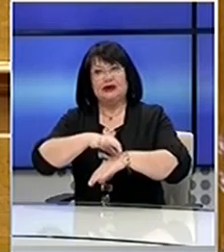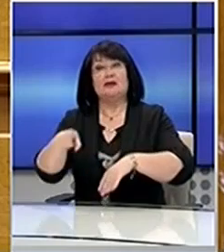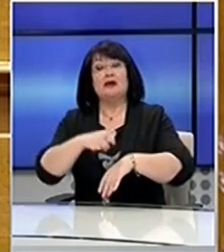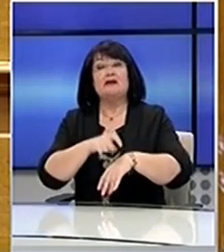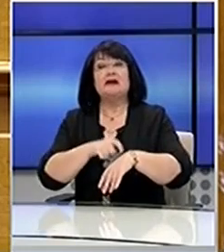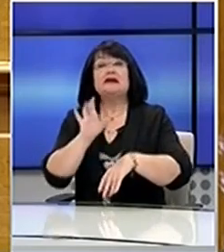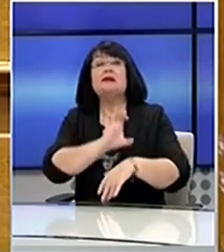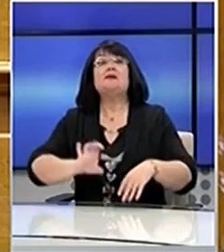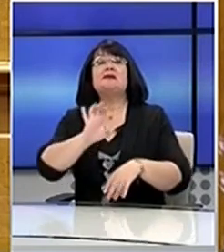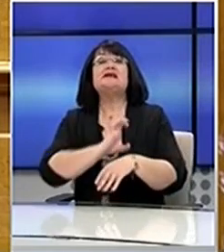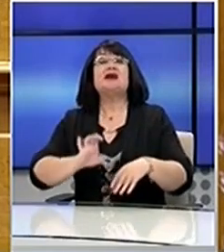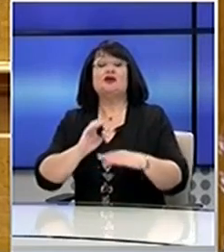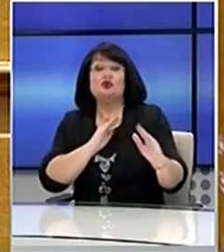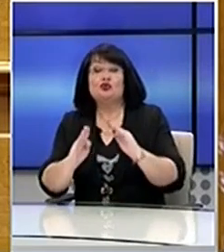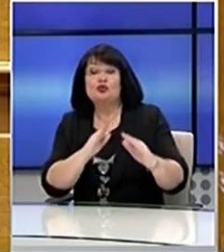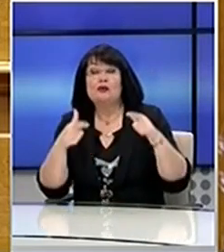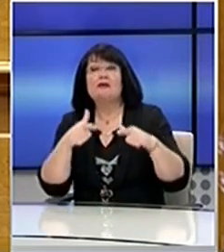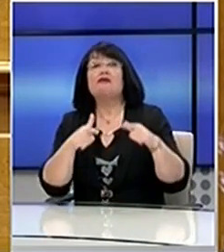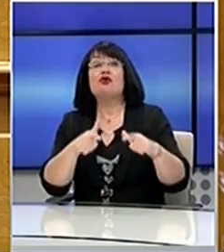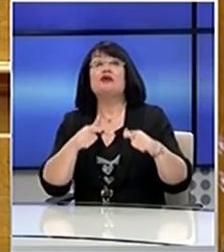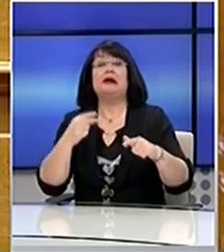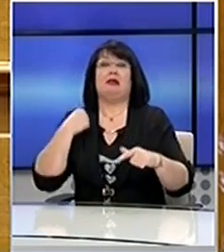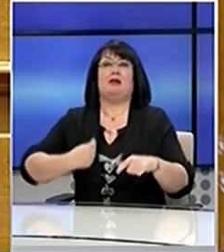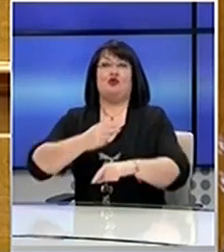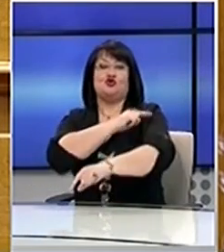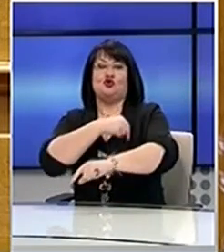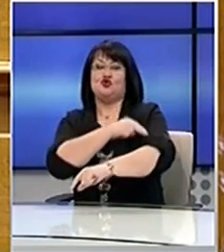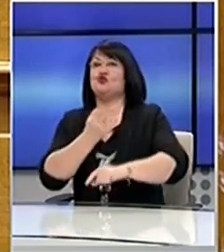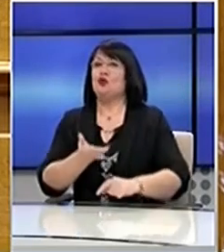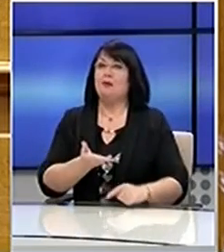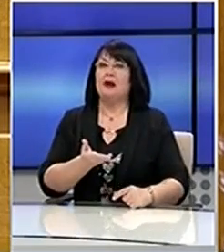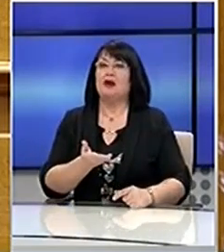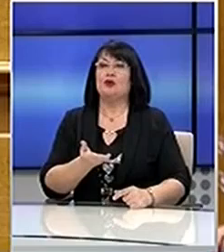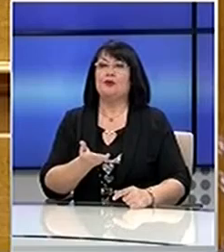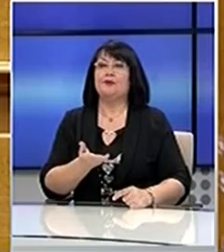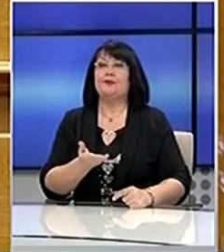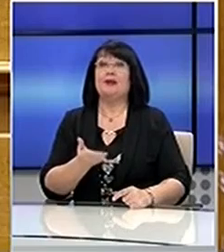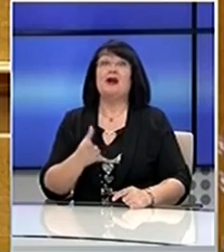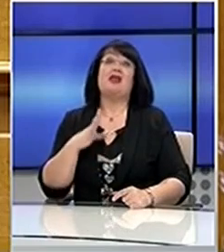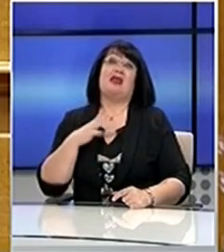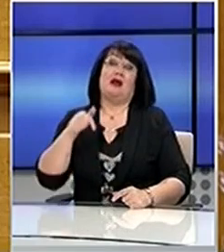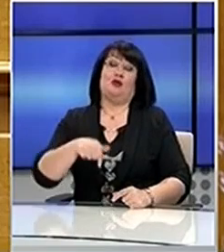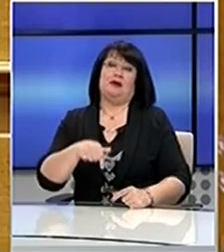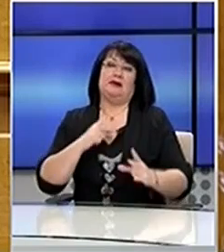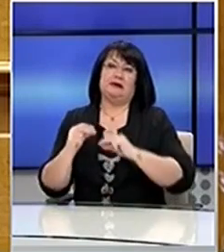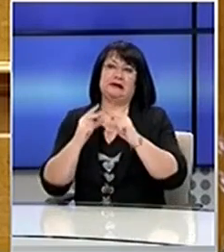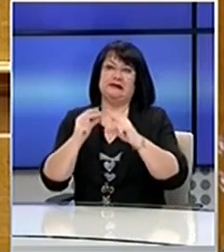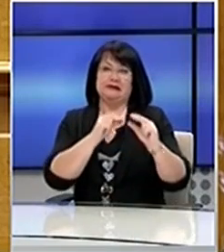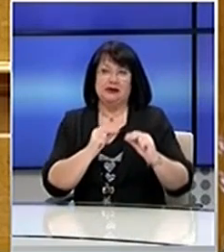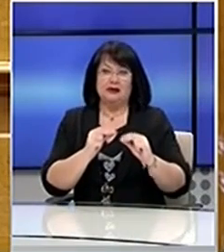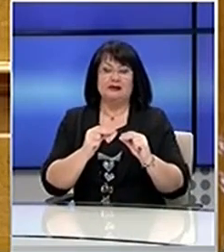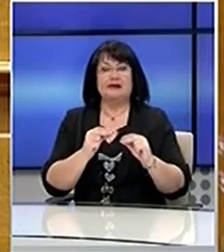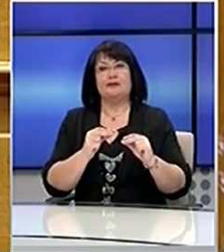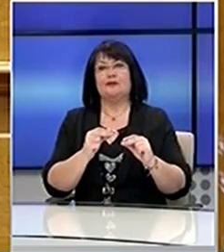αναζητούν σήμερα περίθαλψη σε ένα δημόσιο νοσοκομείο, το τελευταίο το οποίο θα ήθελαν σήμερα να